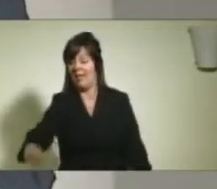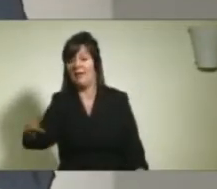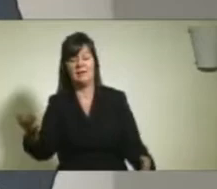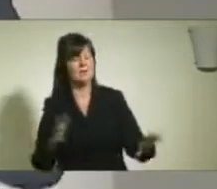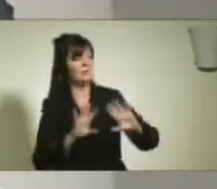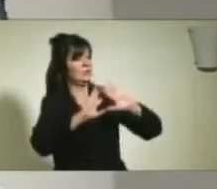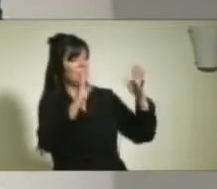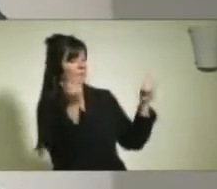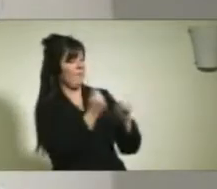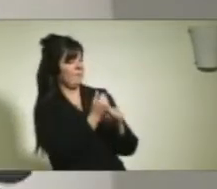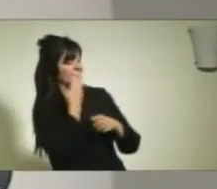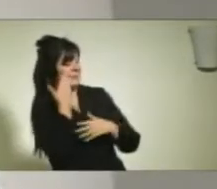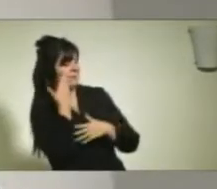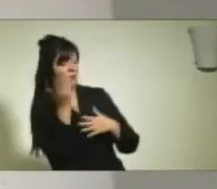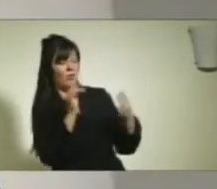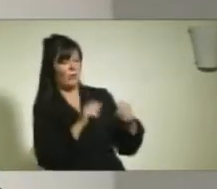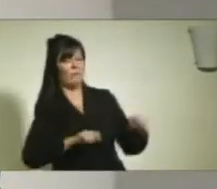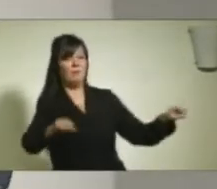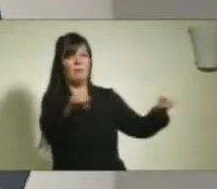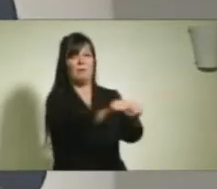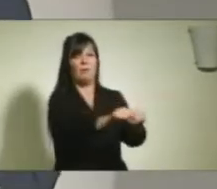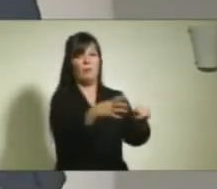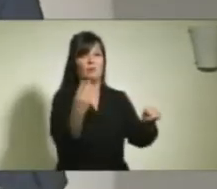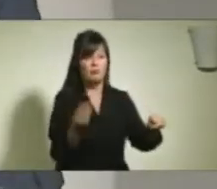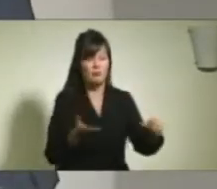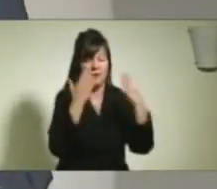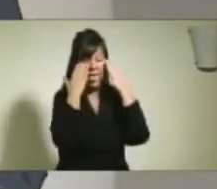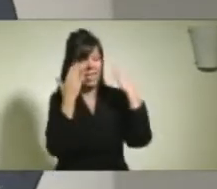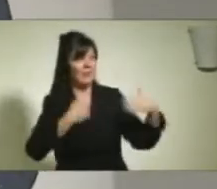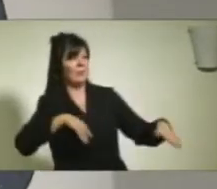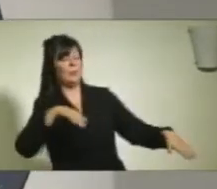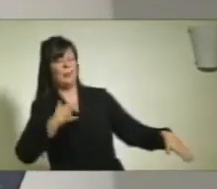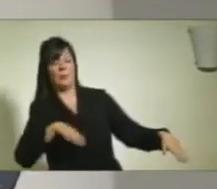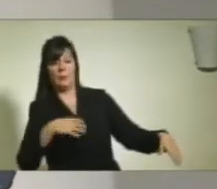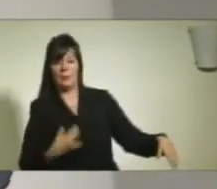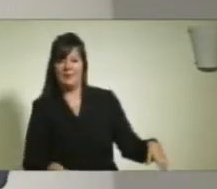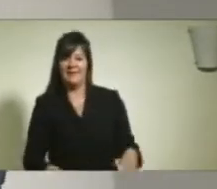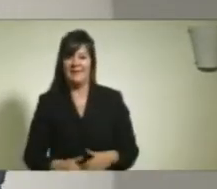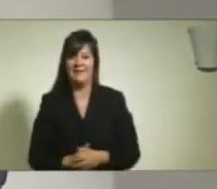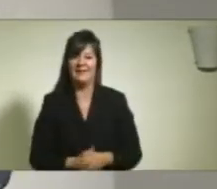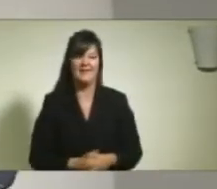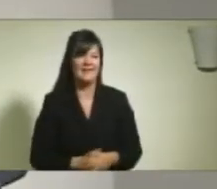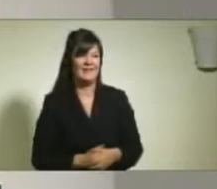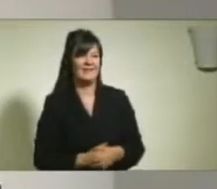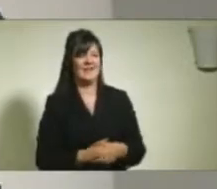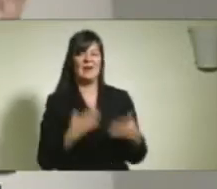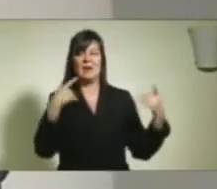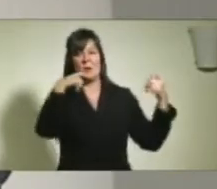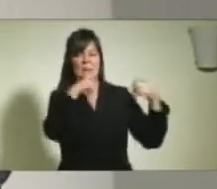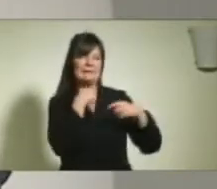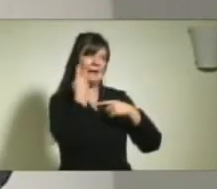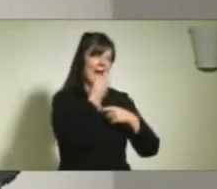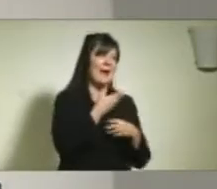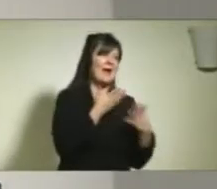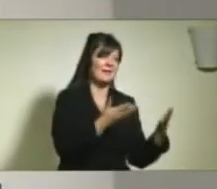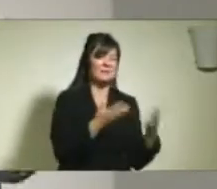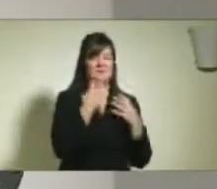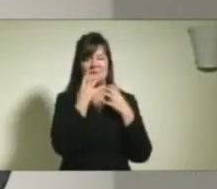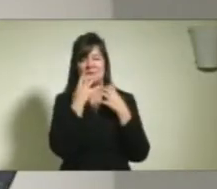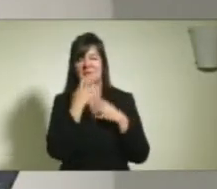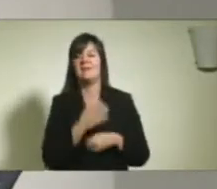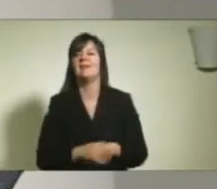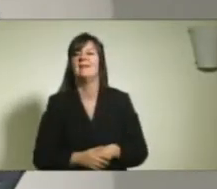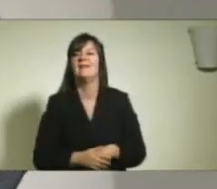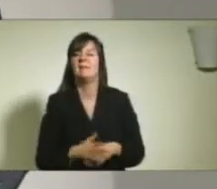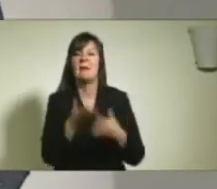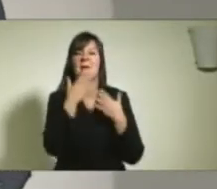me demande comment est-ce qu'ils font pour tout connecter ça, toute la connectique. C'est assez compliqué. Donc, et merci à vous,